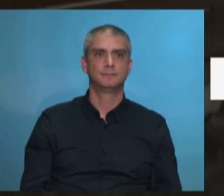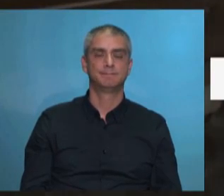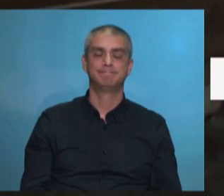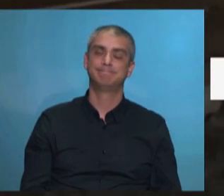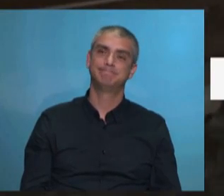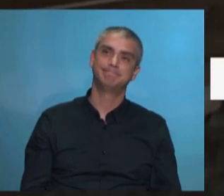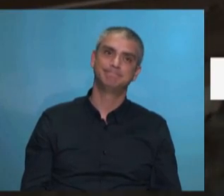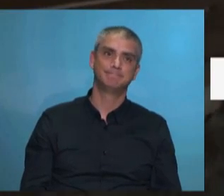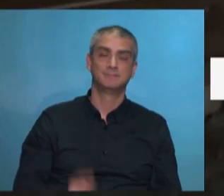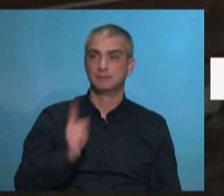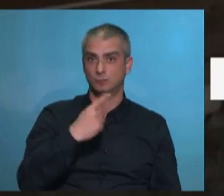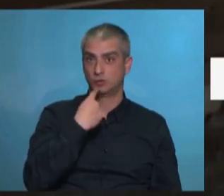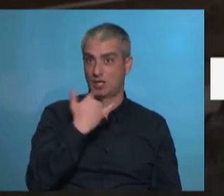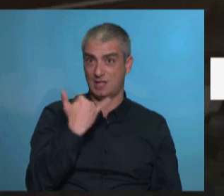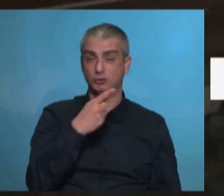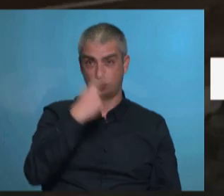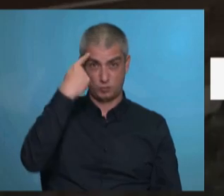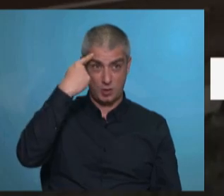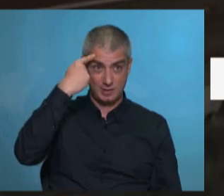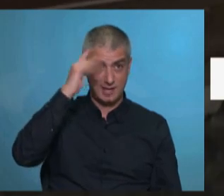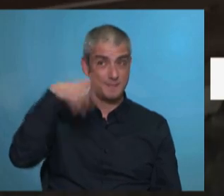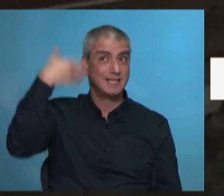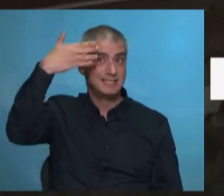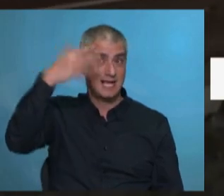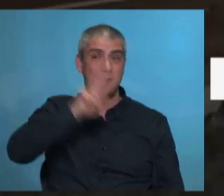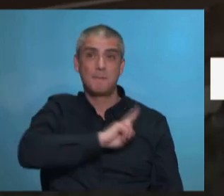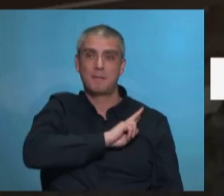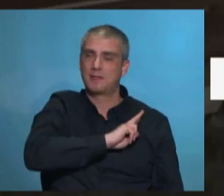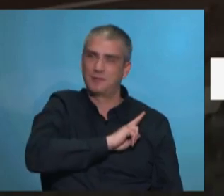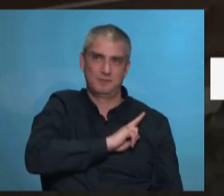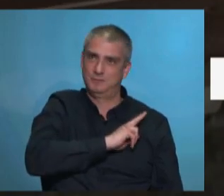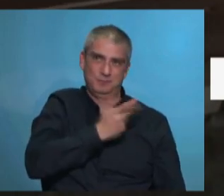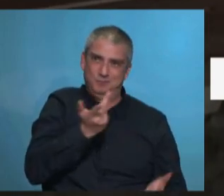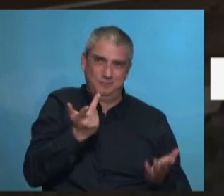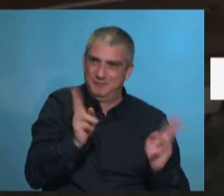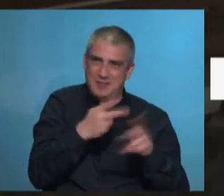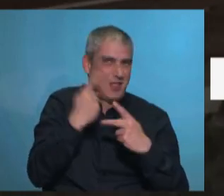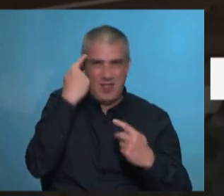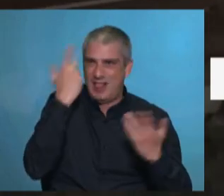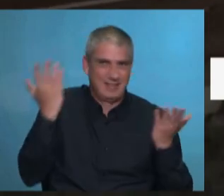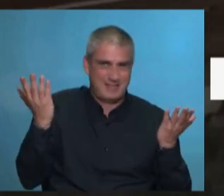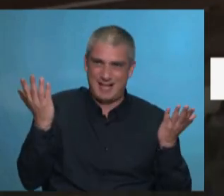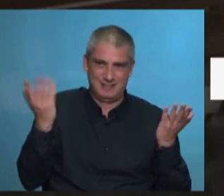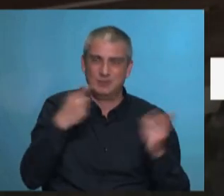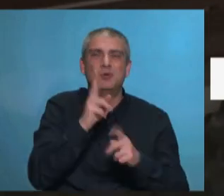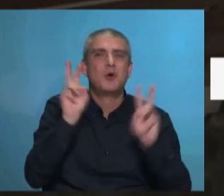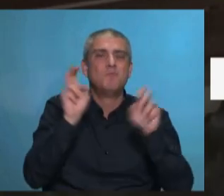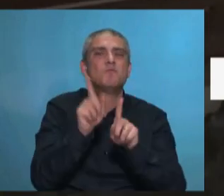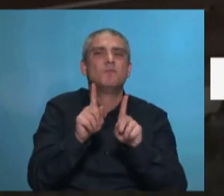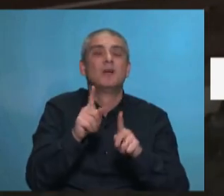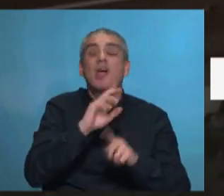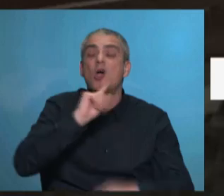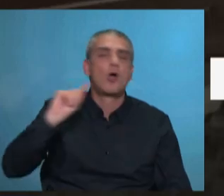אז דניאלה, כל מי שיגיד לך עכשיו שהוא יודע מה הולך לקרות בבריטניה, הוא פשוט שקרן. כלומר, באמת שכרגע, באמת